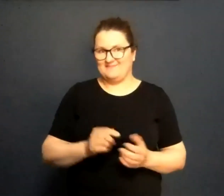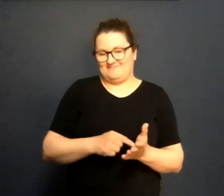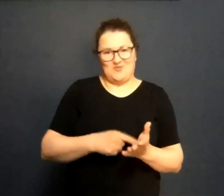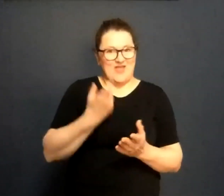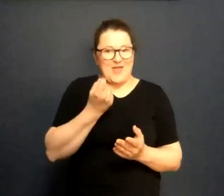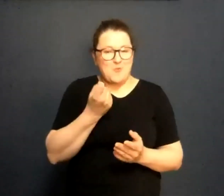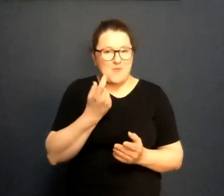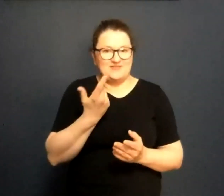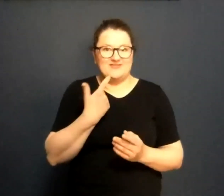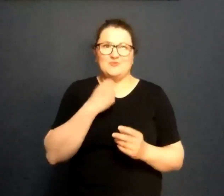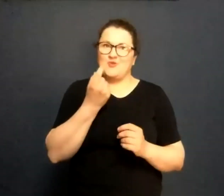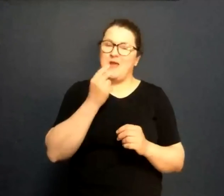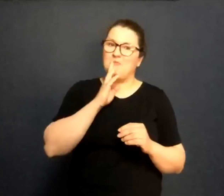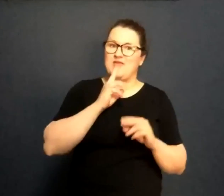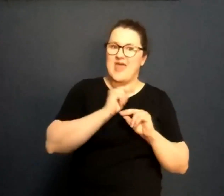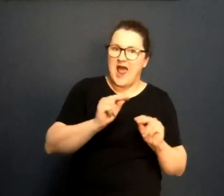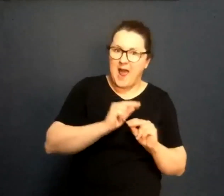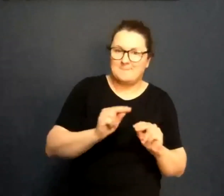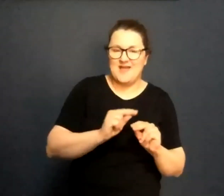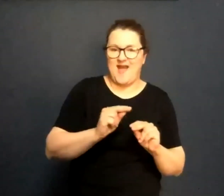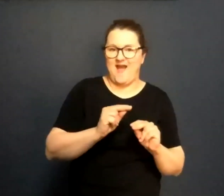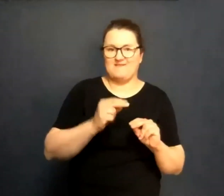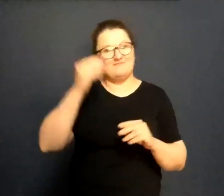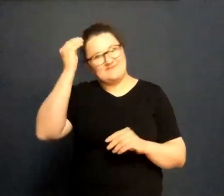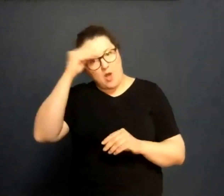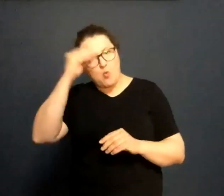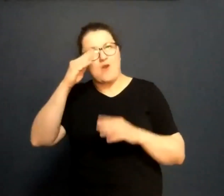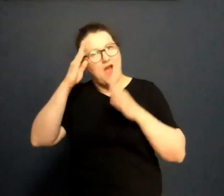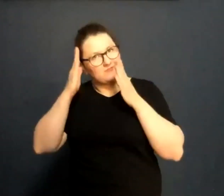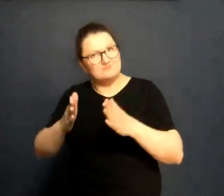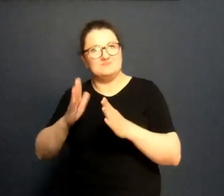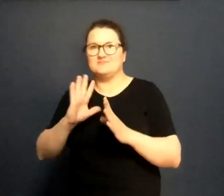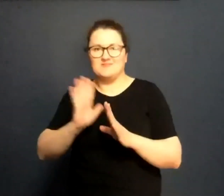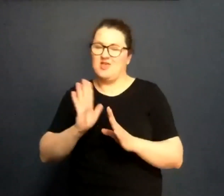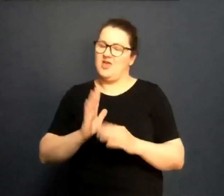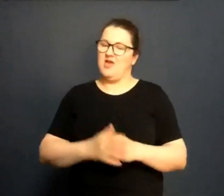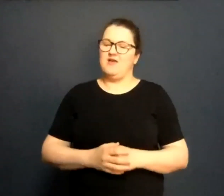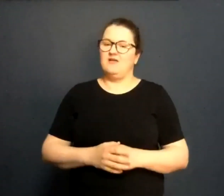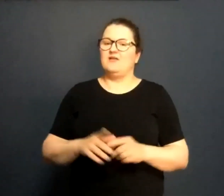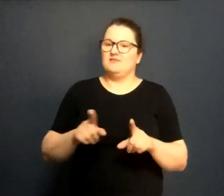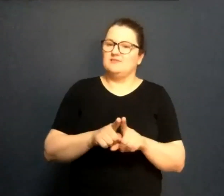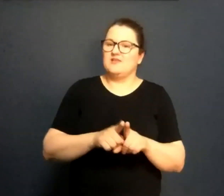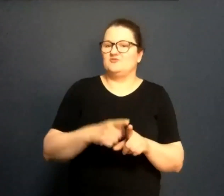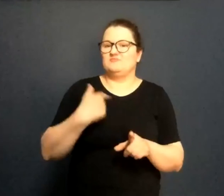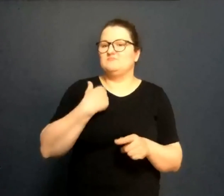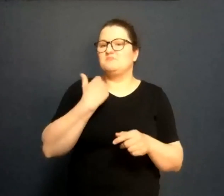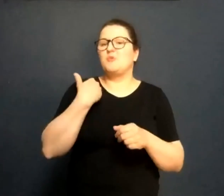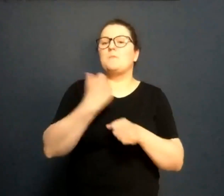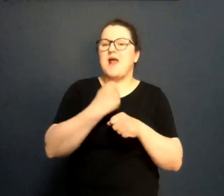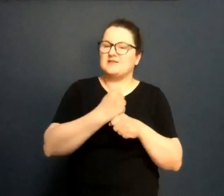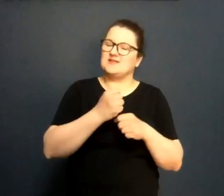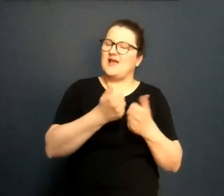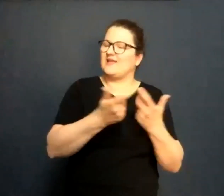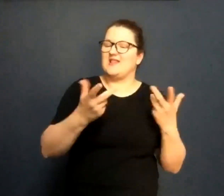ogóle, takie terapeutyczne. Natomiast kobiety w wieku właśnie takim, w którym ja pracowałam, a pracowałam z tą grupą w kilku warsztatach,